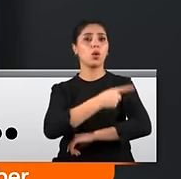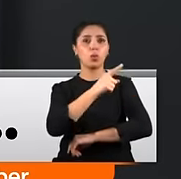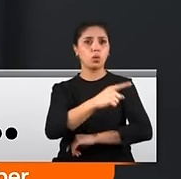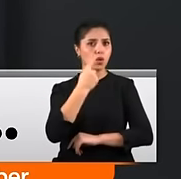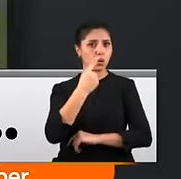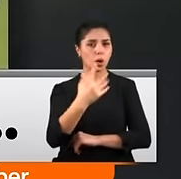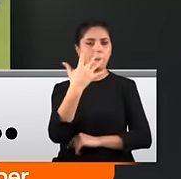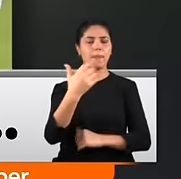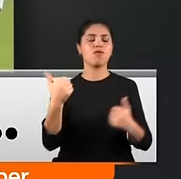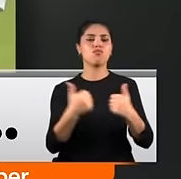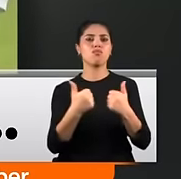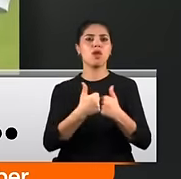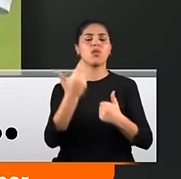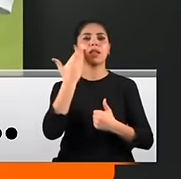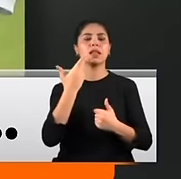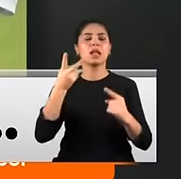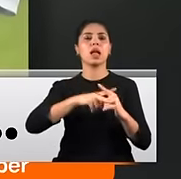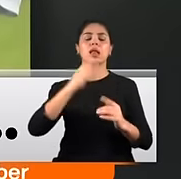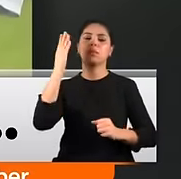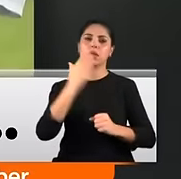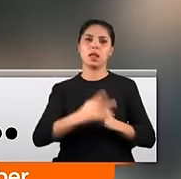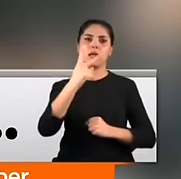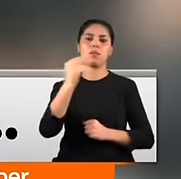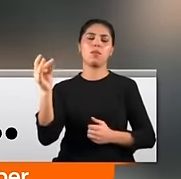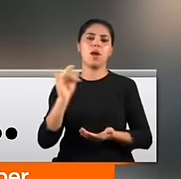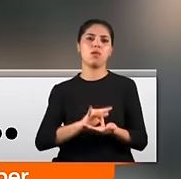seyircisiz oynama ve 2 milyon lira para cezası verildi.